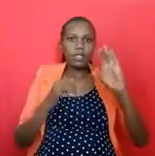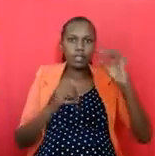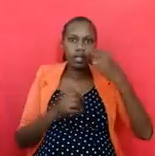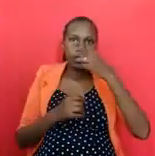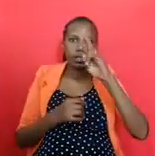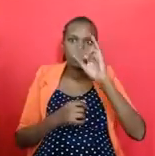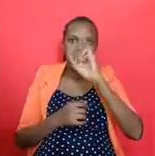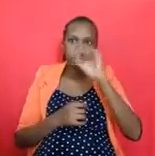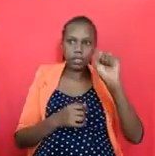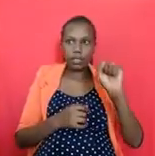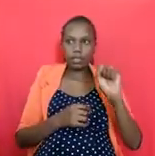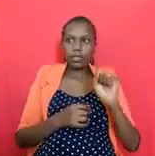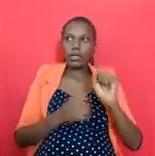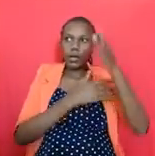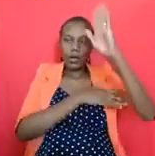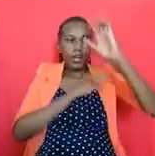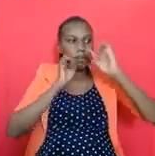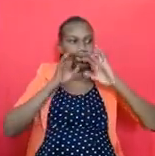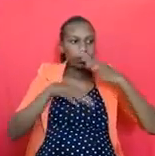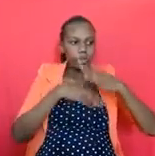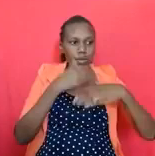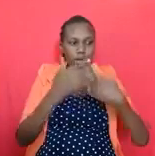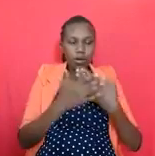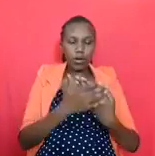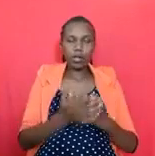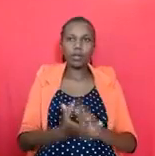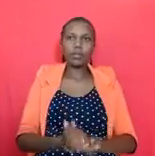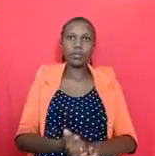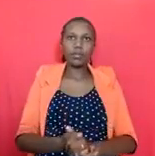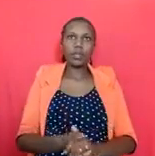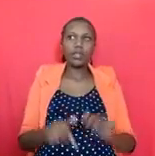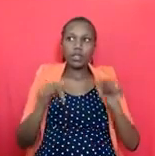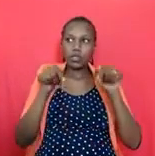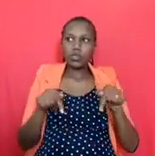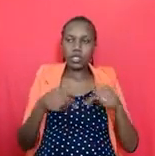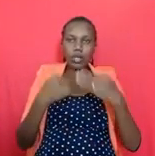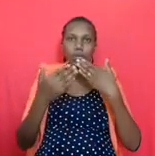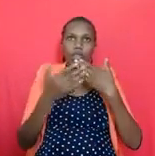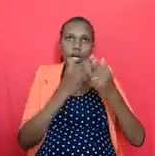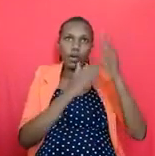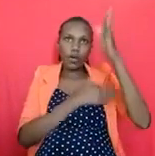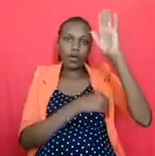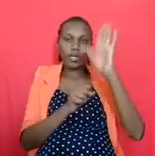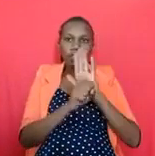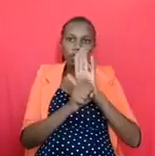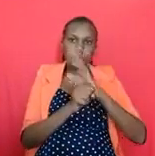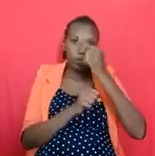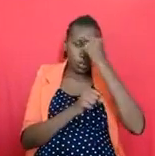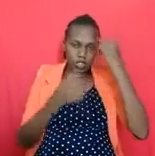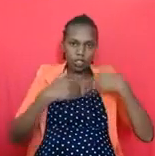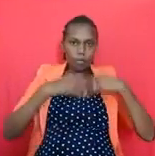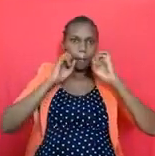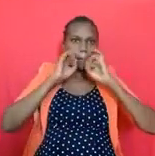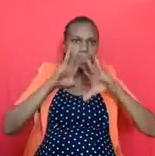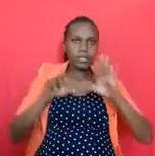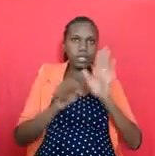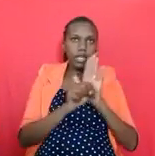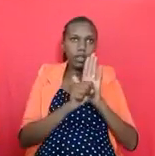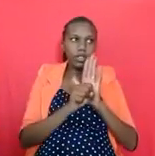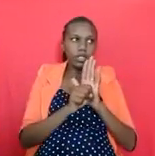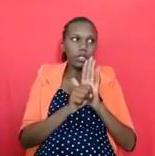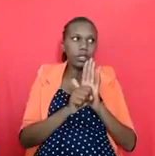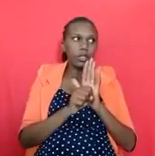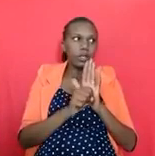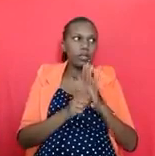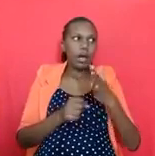Ngai muno, mwathani ya murathime. Muthenya wa umuthi ni tuku gatha Ngai muno, ni turathime tuwa muno. Ni undu twina ndungata ya